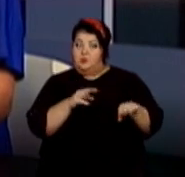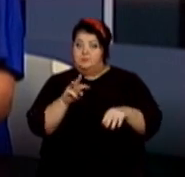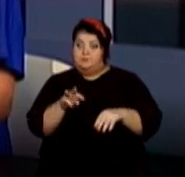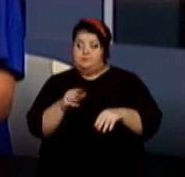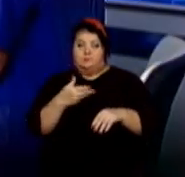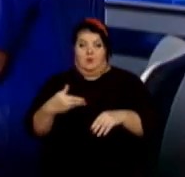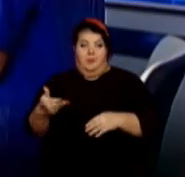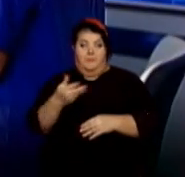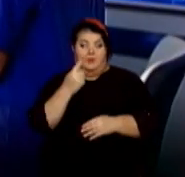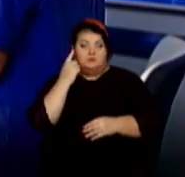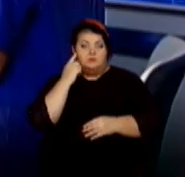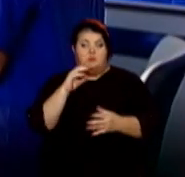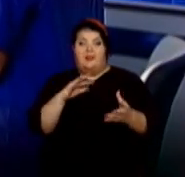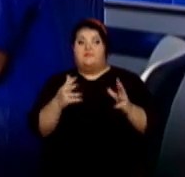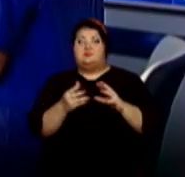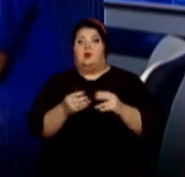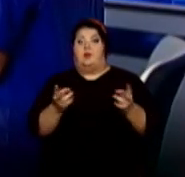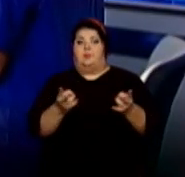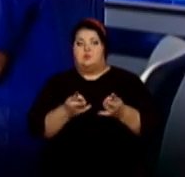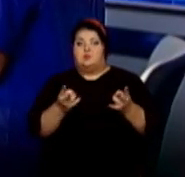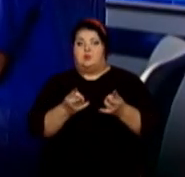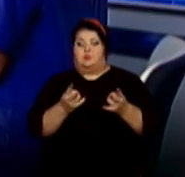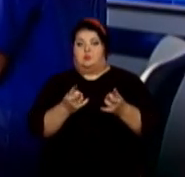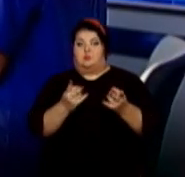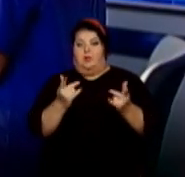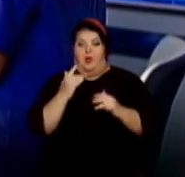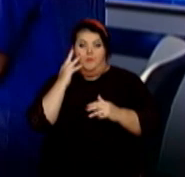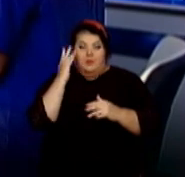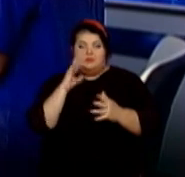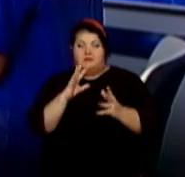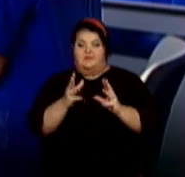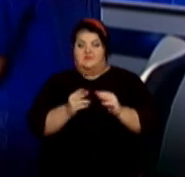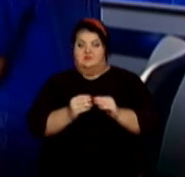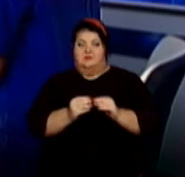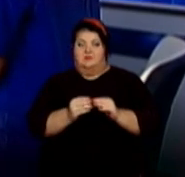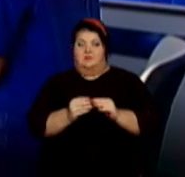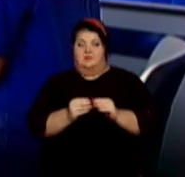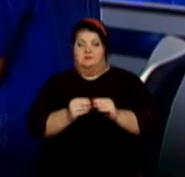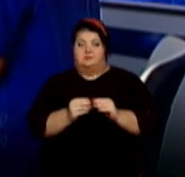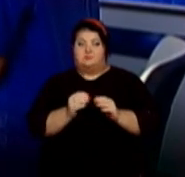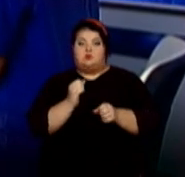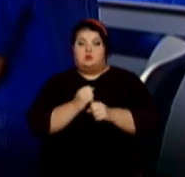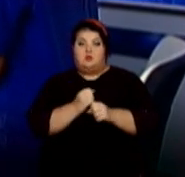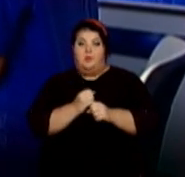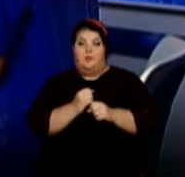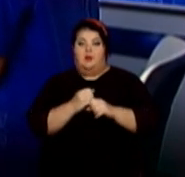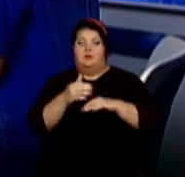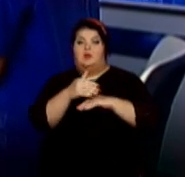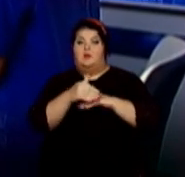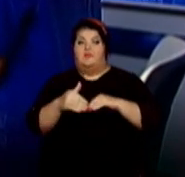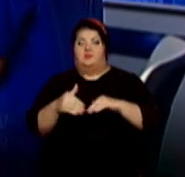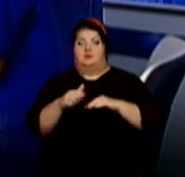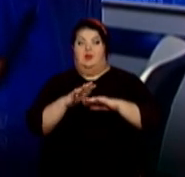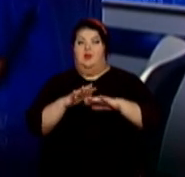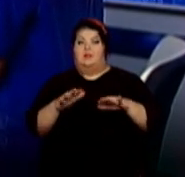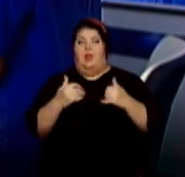думали, і взагалі потрібно ж на меті взагалі велосипедна інфраструктура, зробити вулиці не